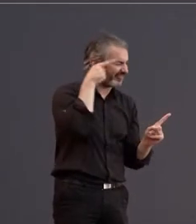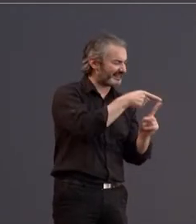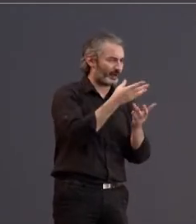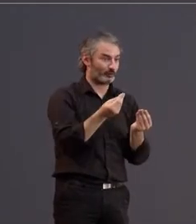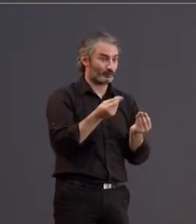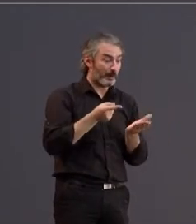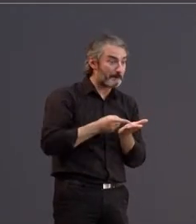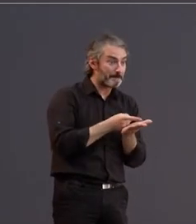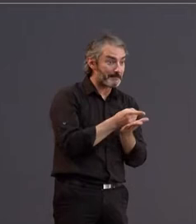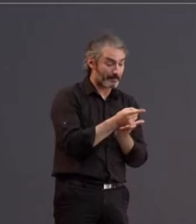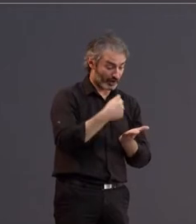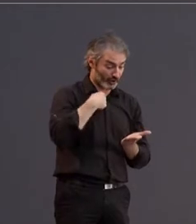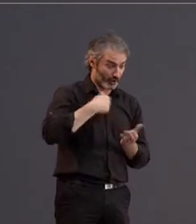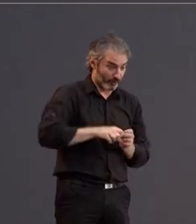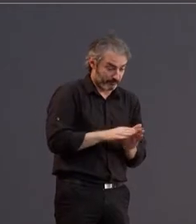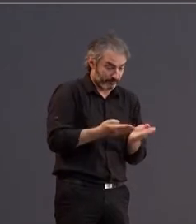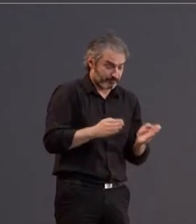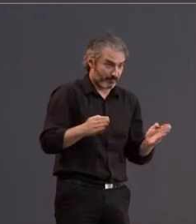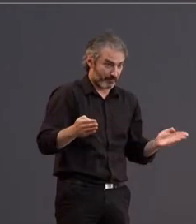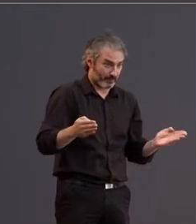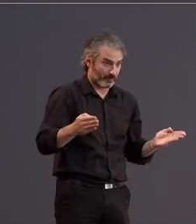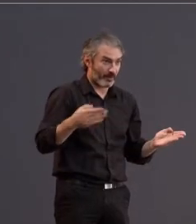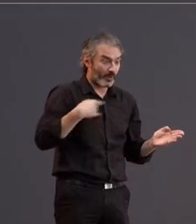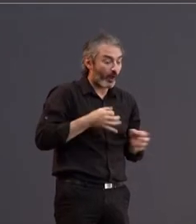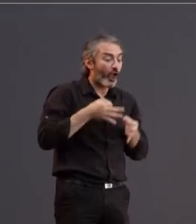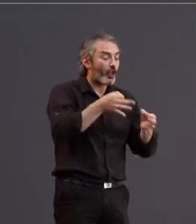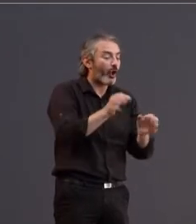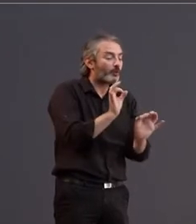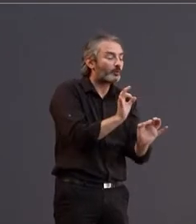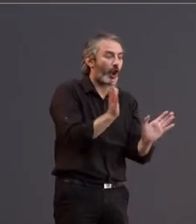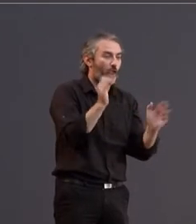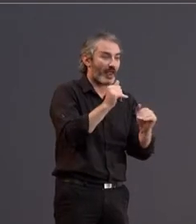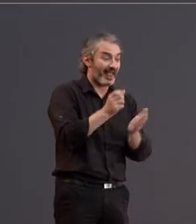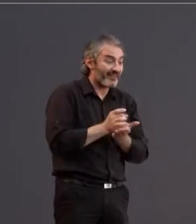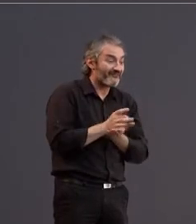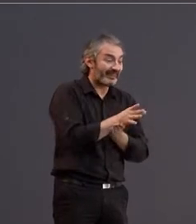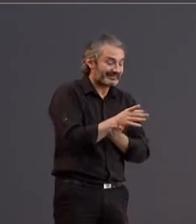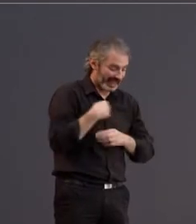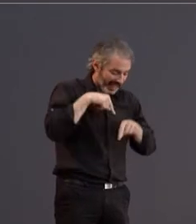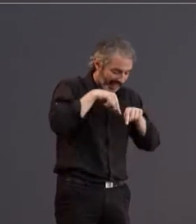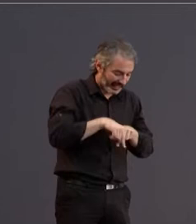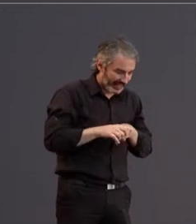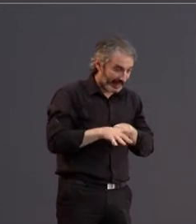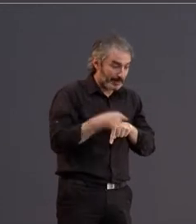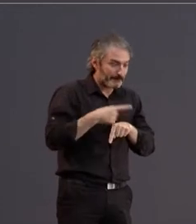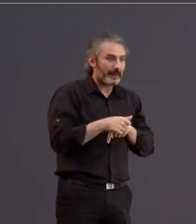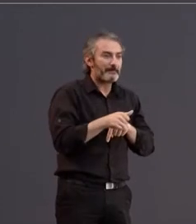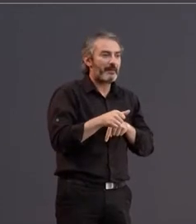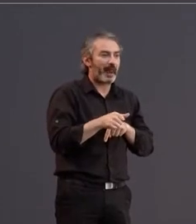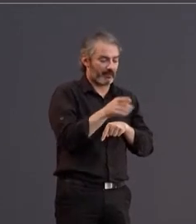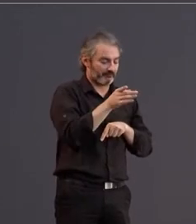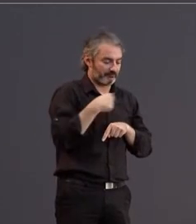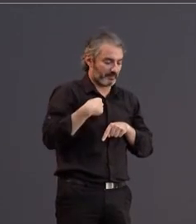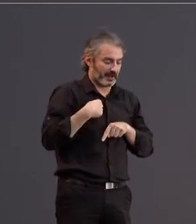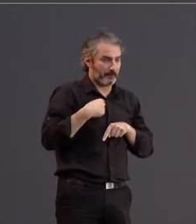El mapa, que és el joc que es desplega, no porta a cap lloc concret. La fletxa que diu ets aquí és la primera coordenada.